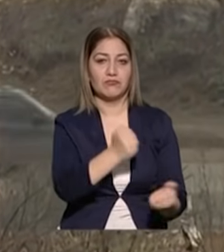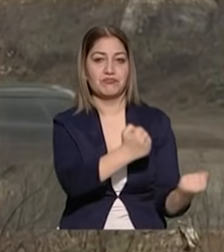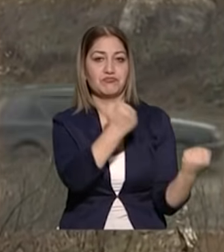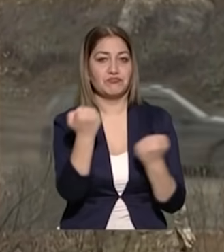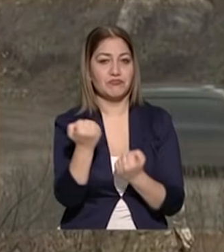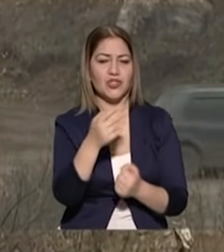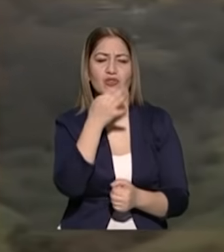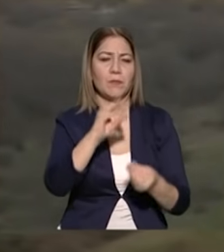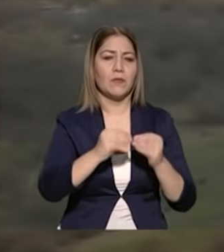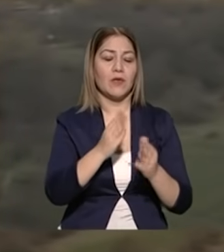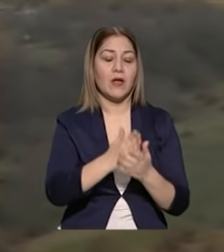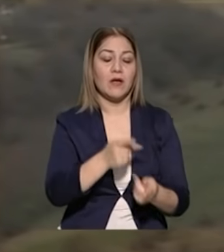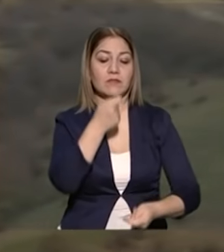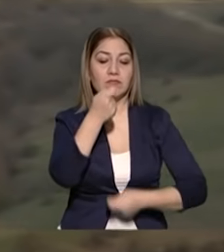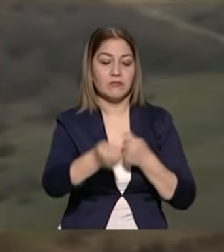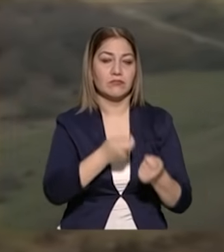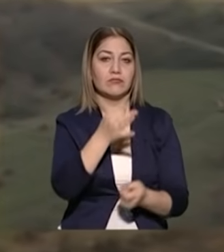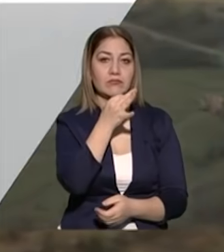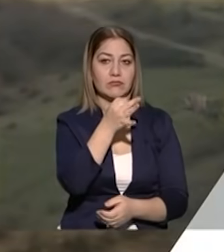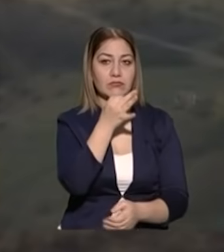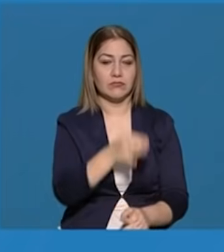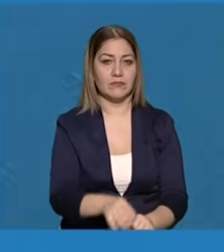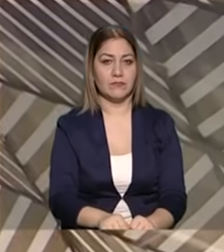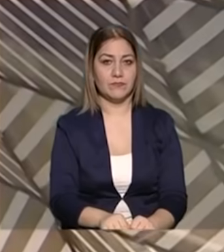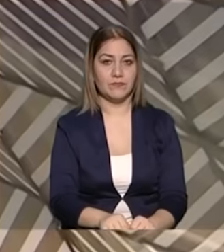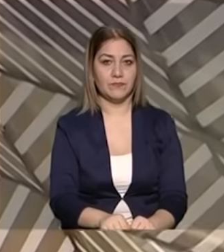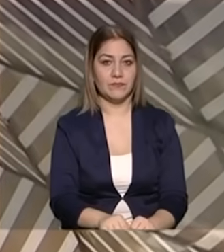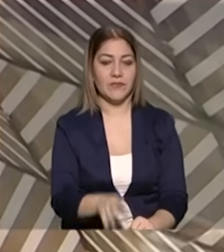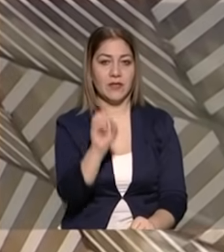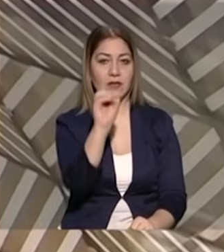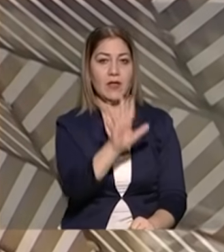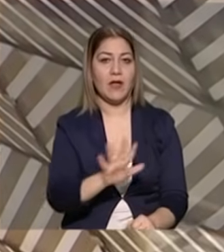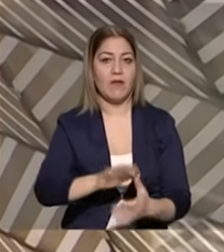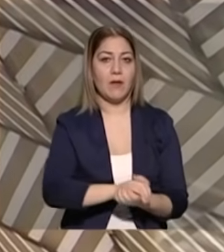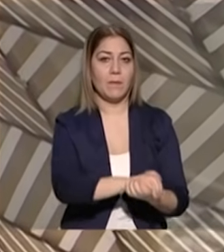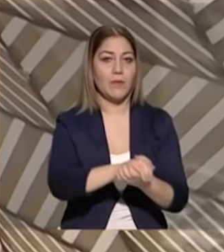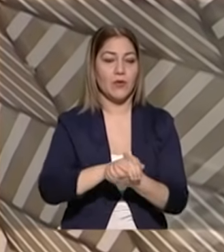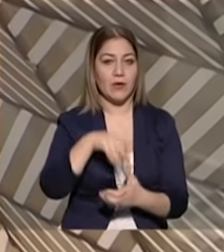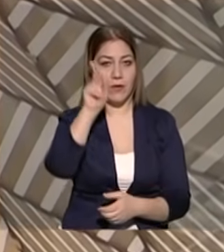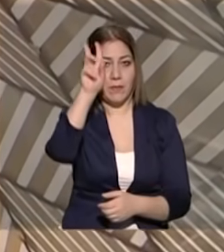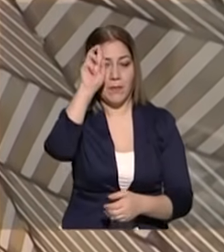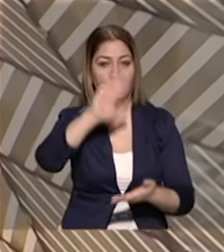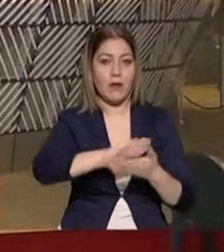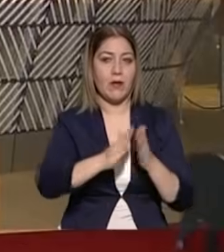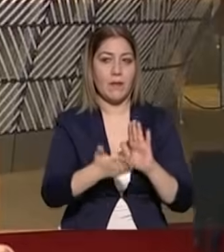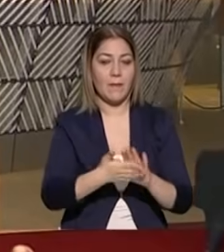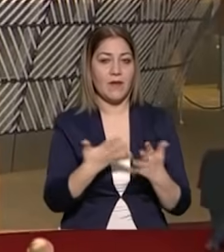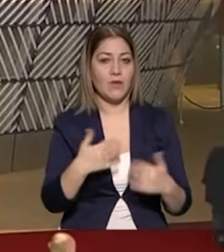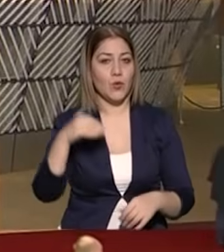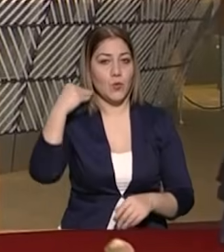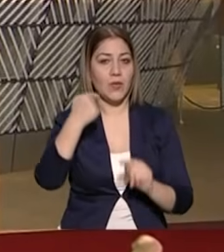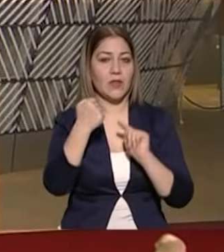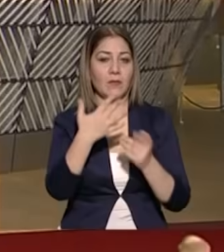որ խոչընդոտներ կան, մանրամասները դեռ մշակվում են, ասել է դյուժարիկը։ Եվրամիության երկրների ղեկավարները պայմանավորվել են ընդլայնել Թուրքիայի